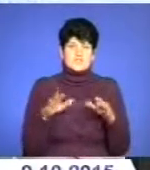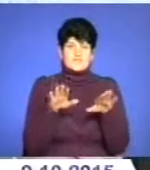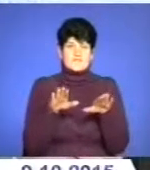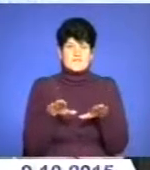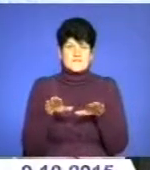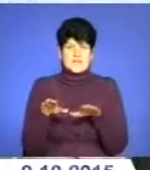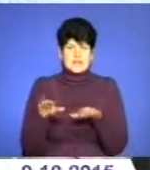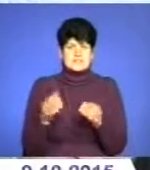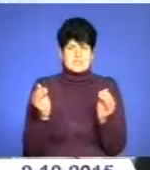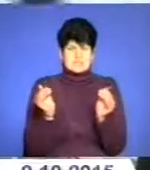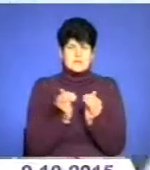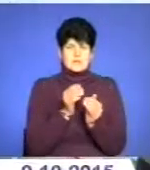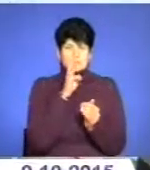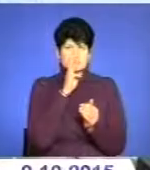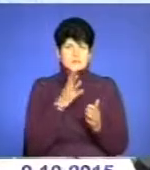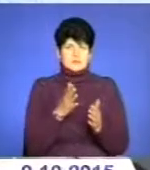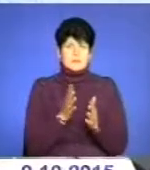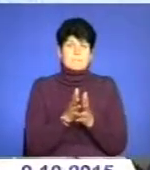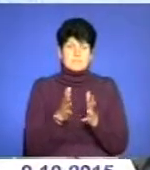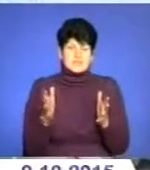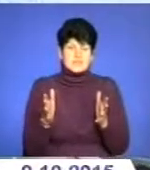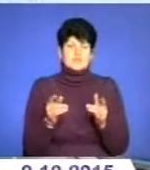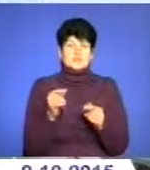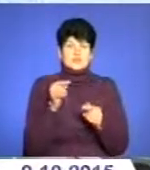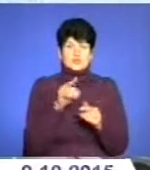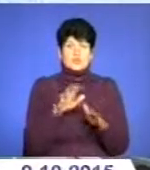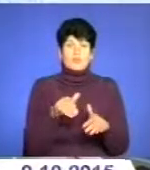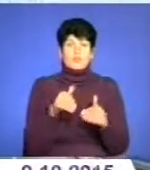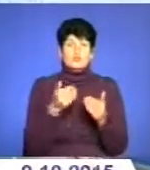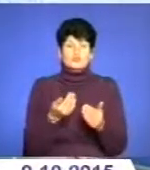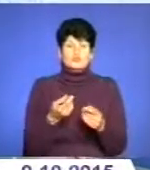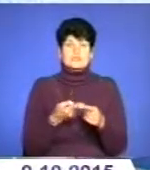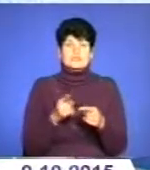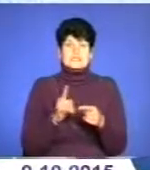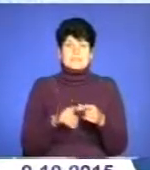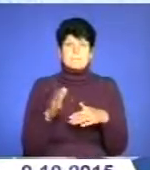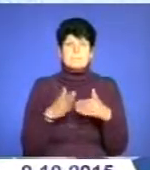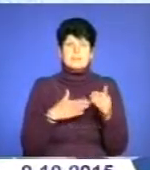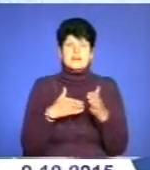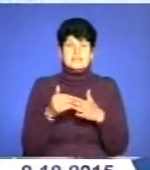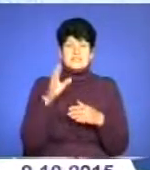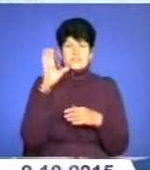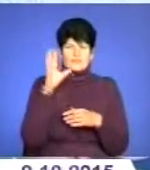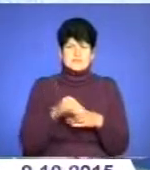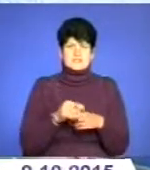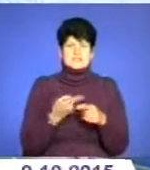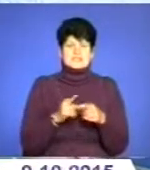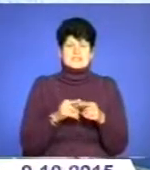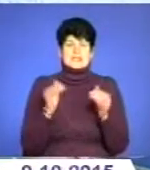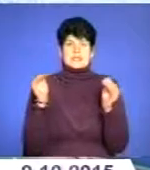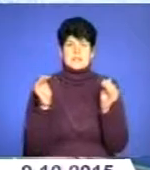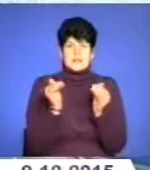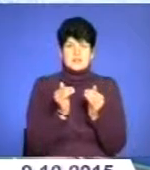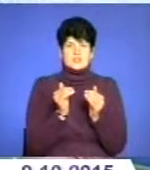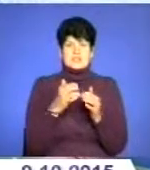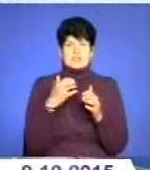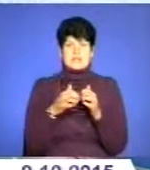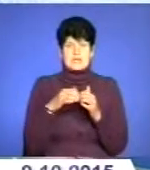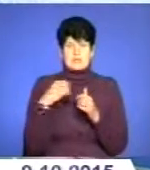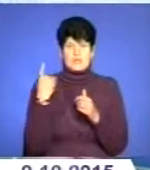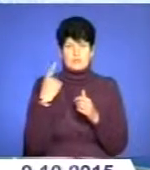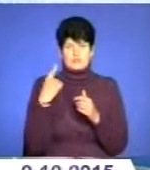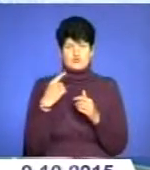з низькою заробітною платою? Більшість вакансій, ті, що пропонуються, це практично майже всі, це вакансії, які нижче середньообласного показника.